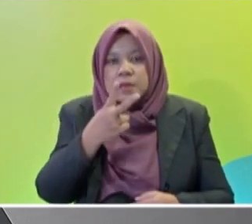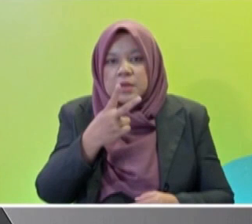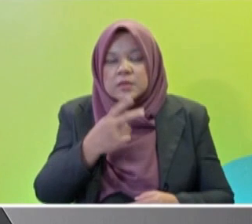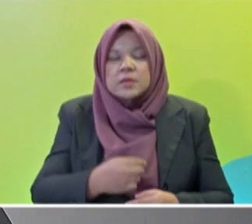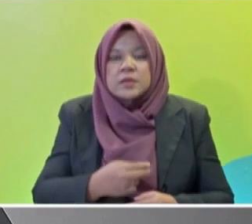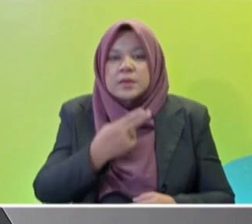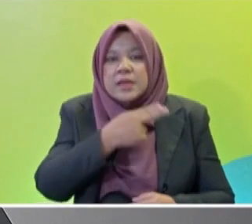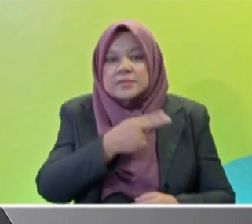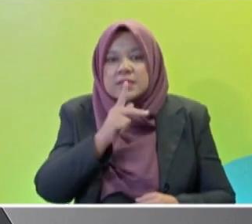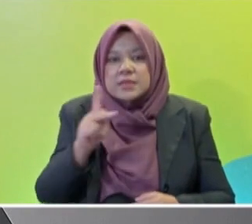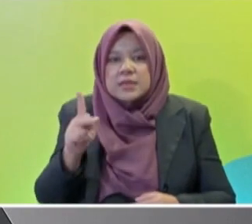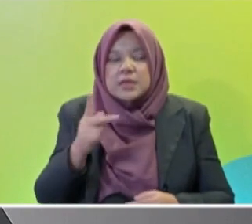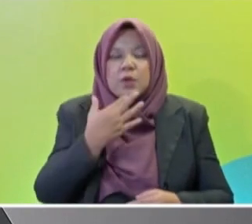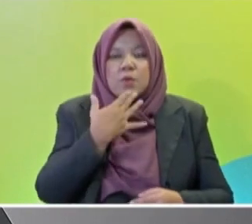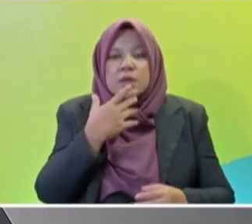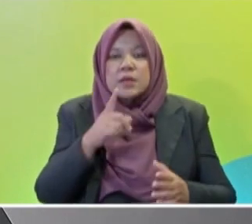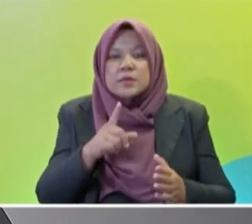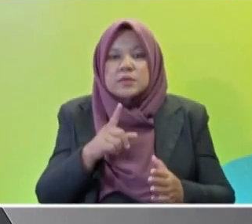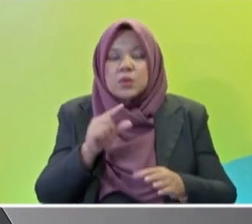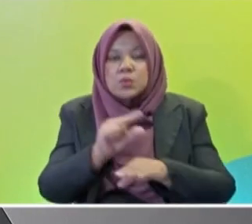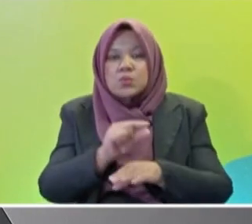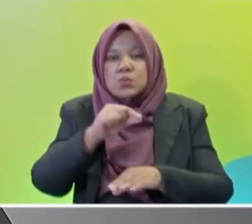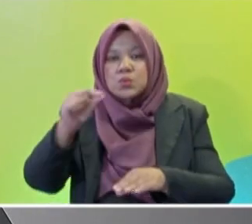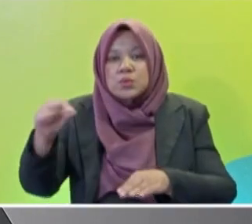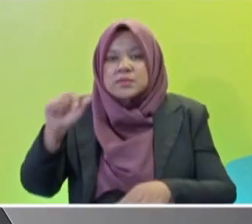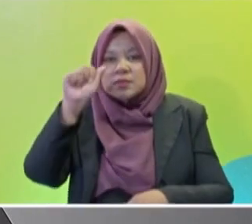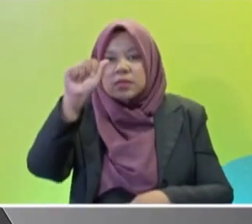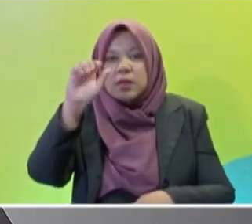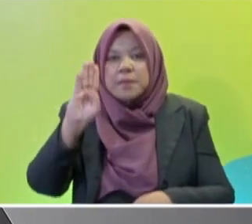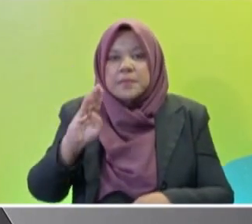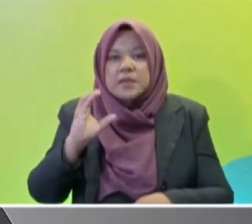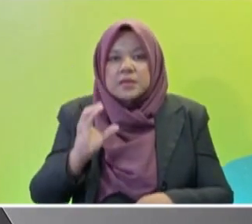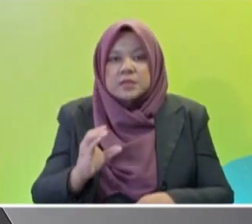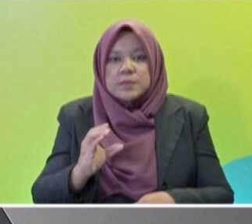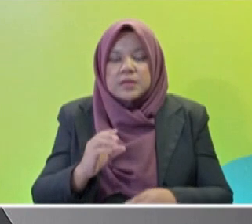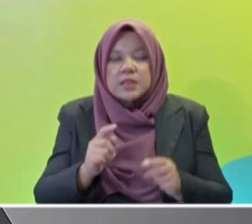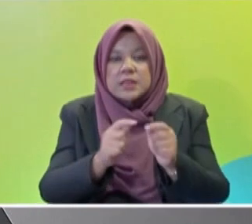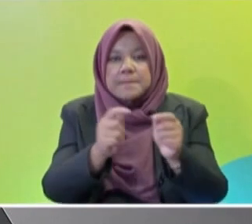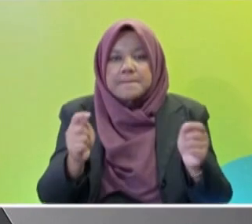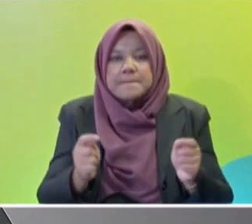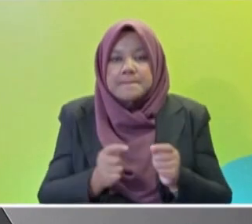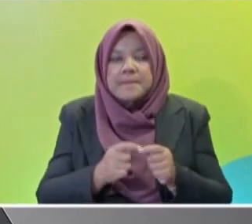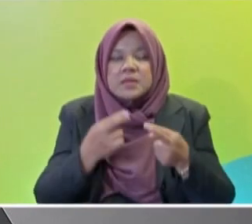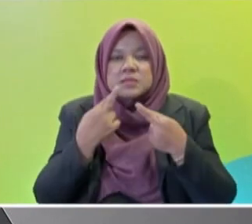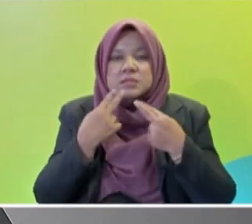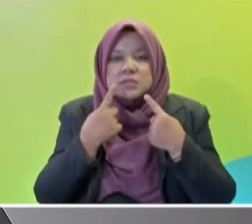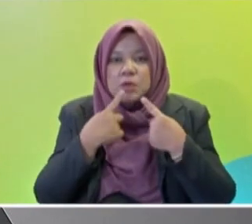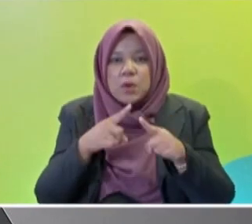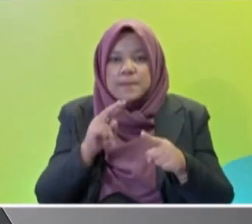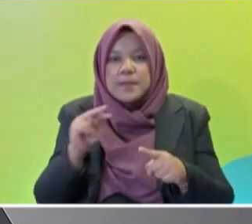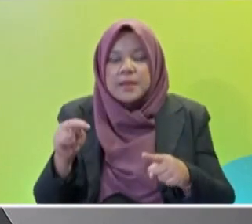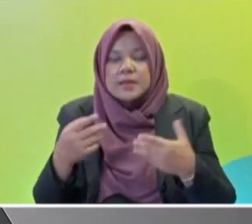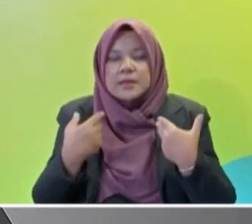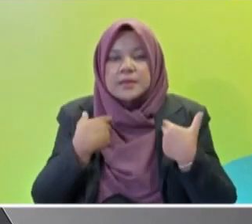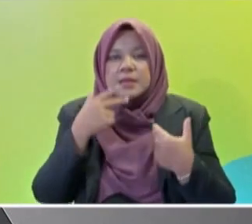pada bagian yang berlabil dengan menulis EB dan C pada ruang jawaban Oke soal ini memprodukkan